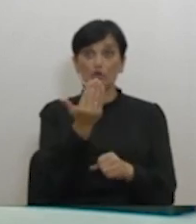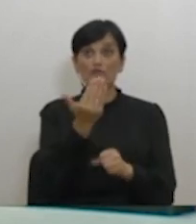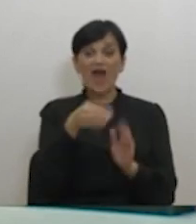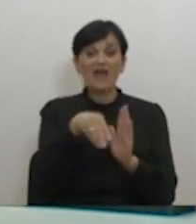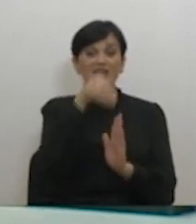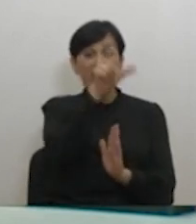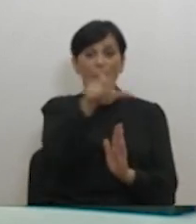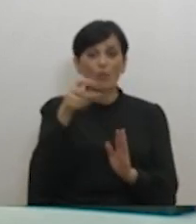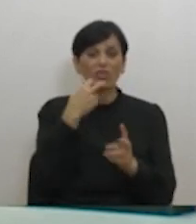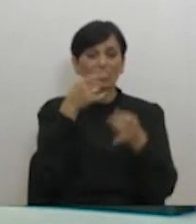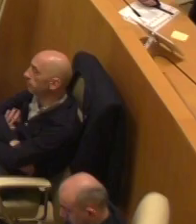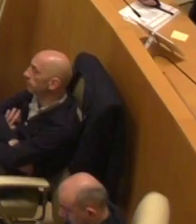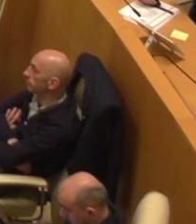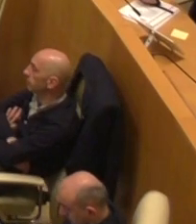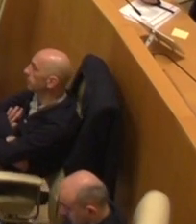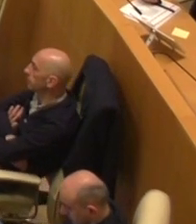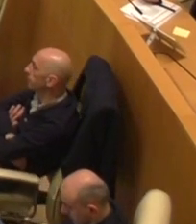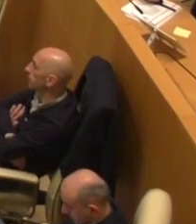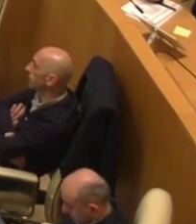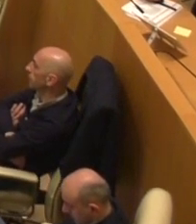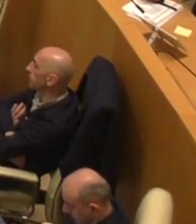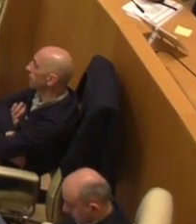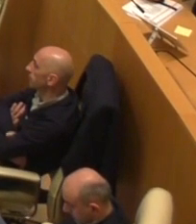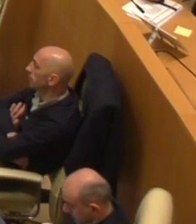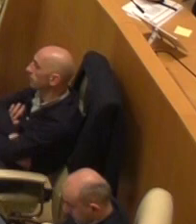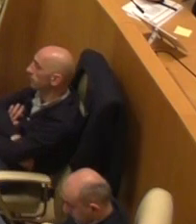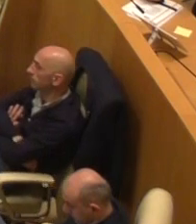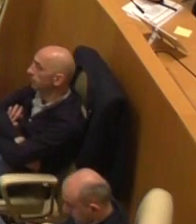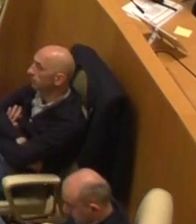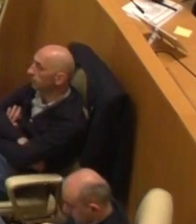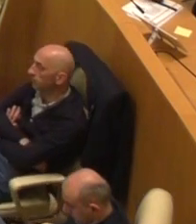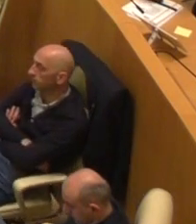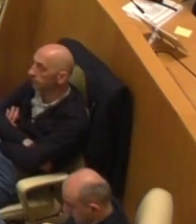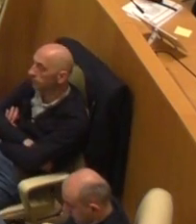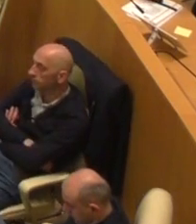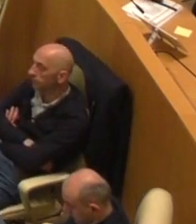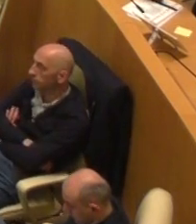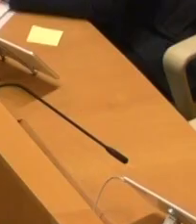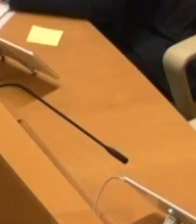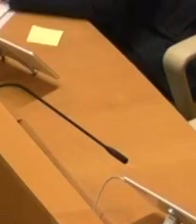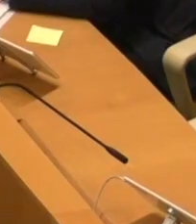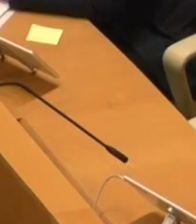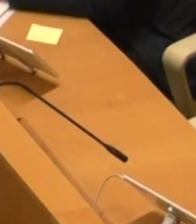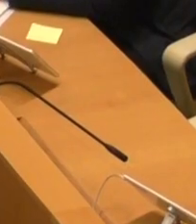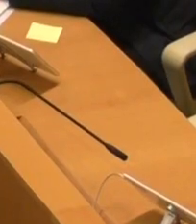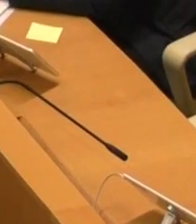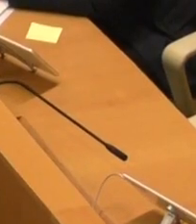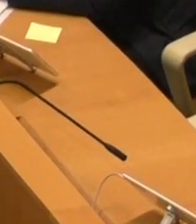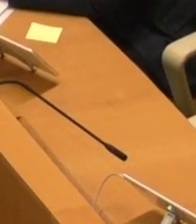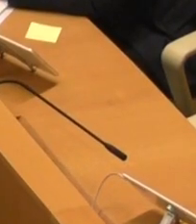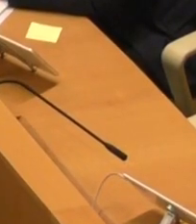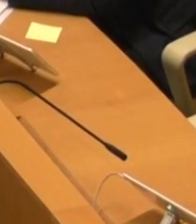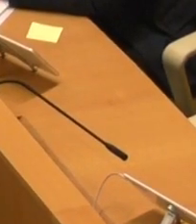უბრალოდ დასცინით, მეტი აფს არ აკეთებ. სამნიძის სხდომიდან გაძევებამდე ნაციონალური მოძრაობის წევრმა თინა ბოკუჩავამ პარლამენტში ტრიბუნასთან